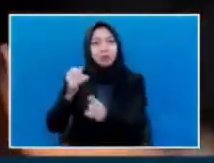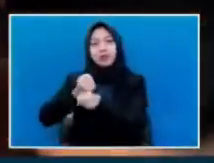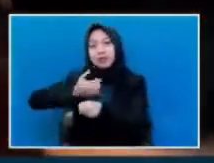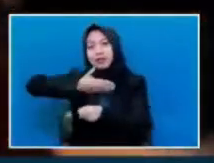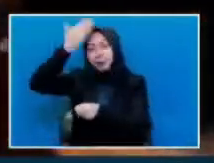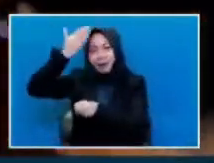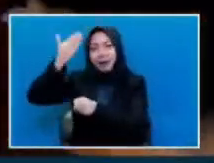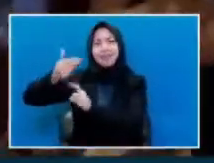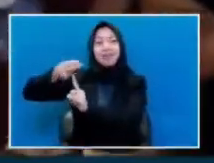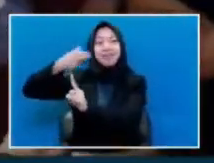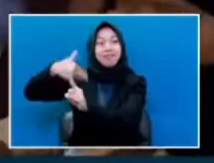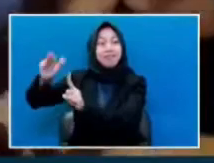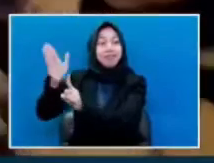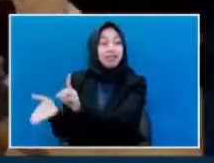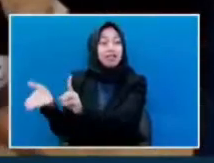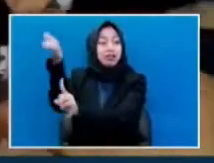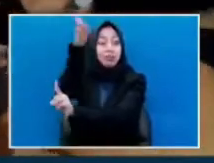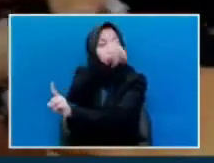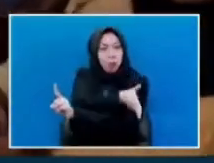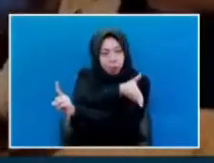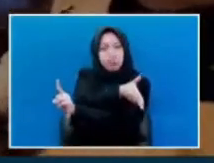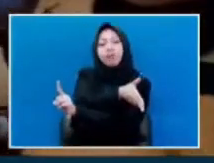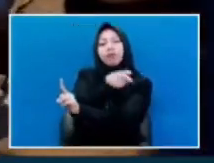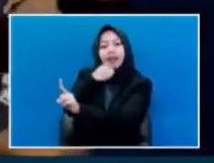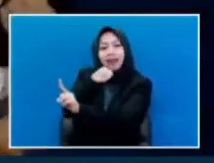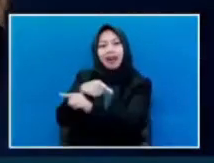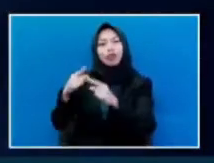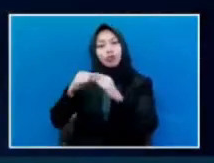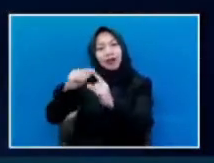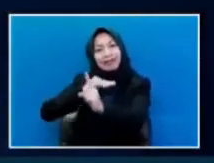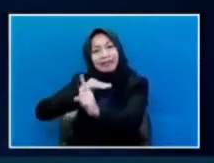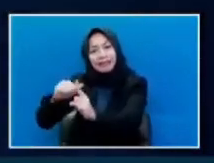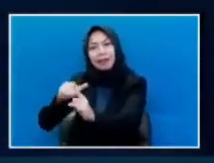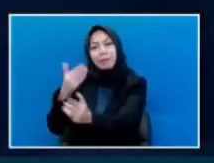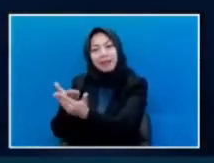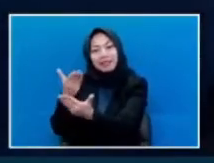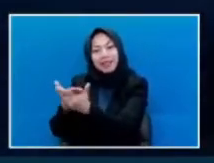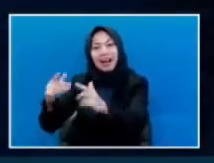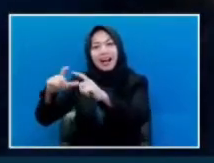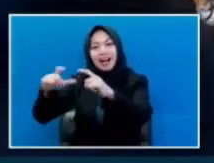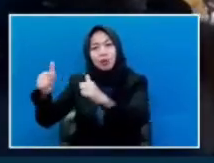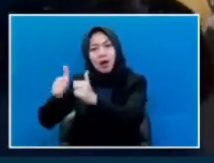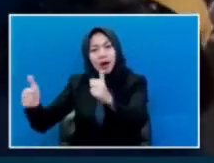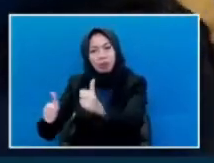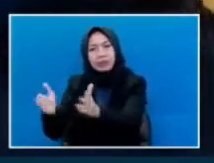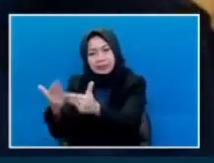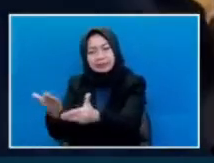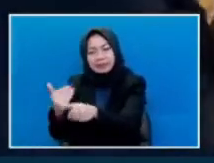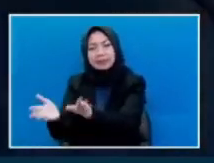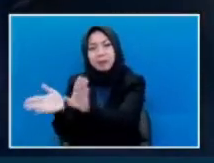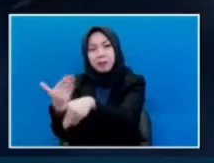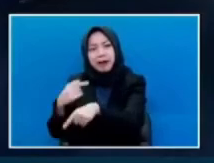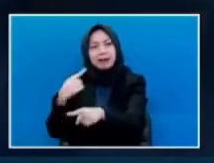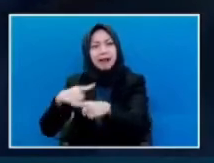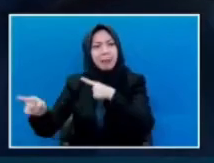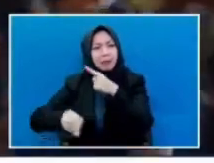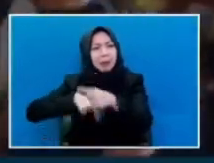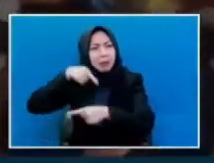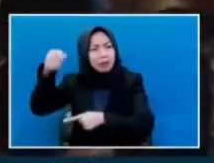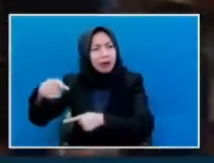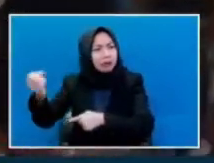sudah mengirimkan surat untuk meminta Gibran mengembalikan ktanya namun yang didapat justru ketidak